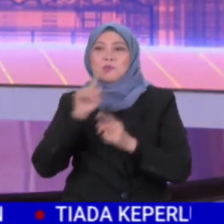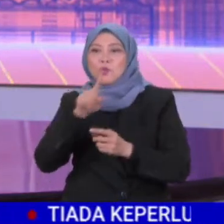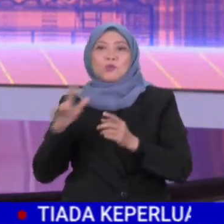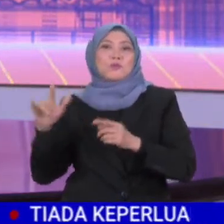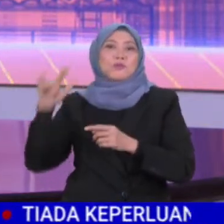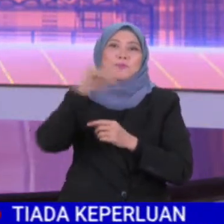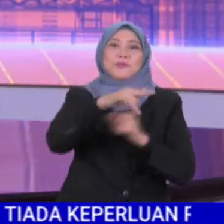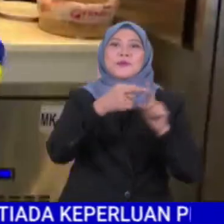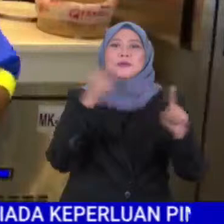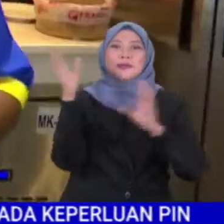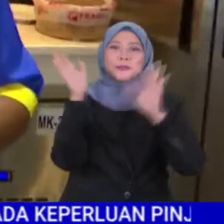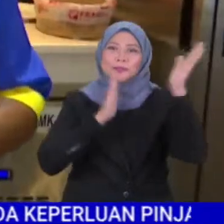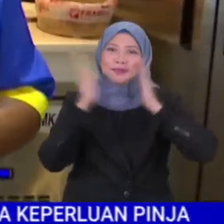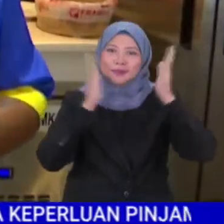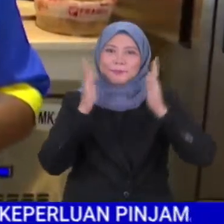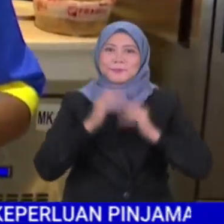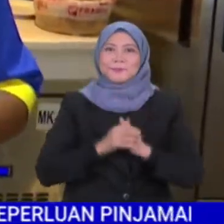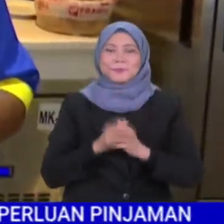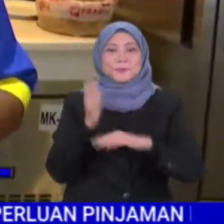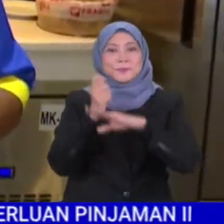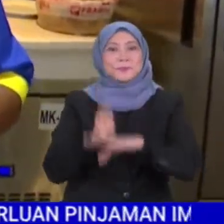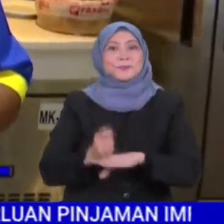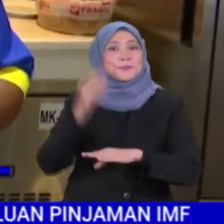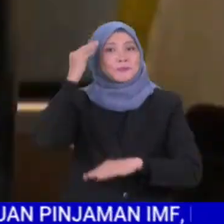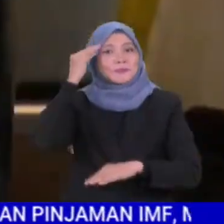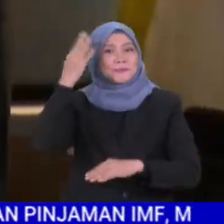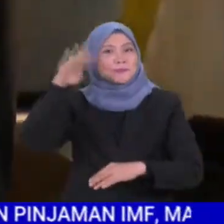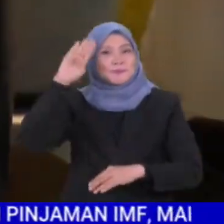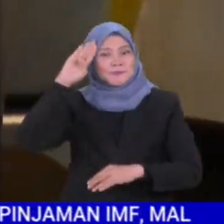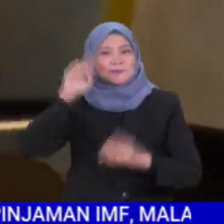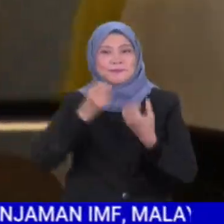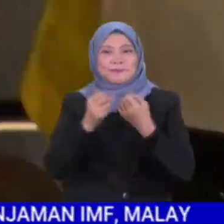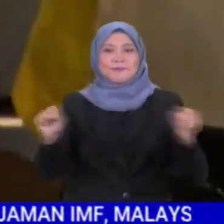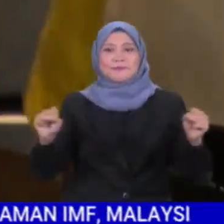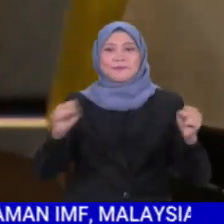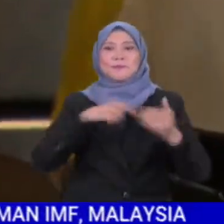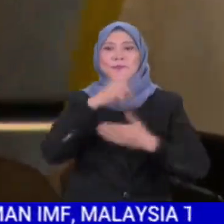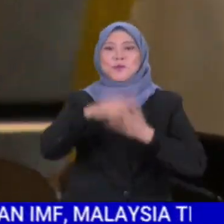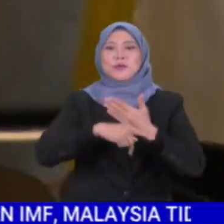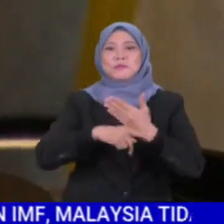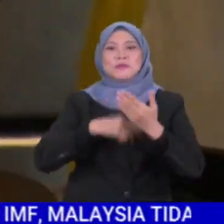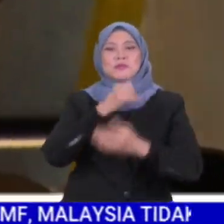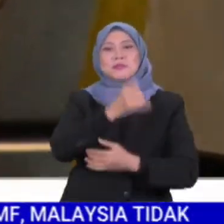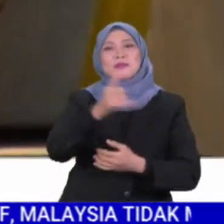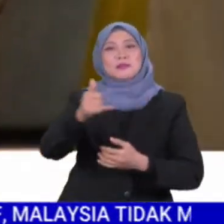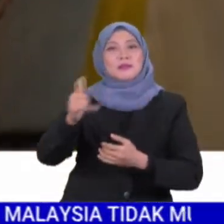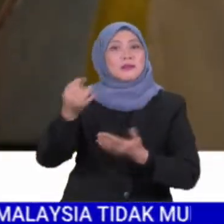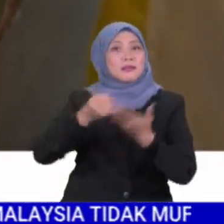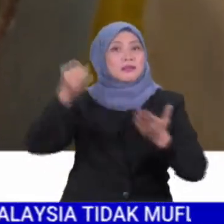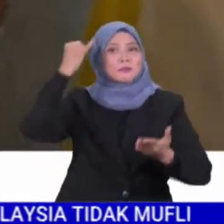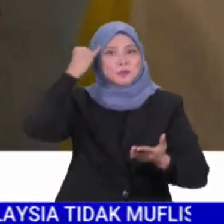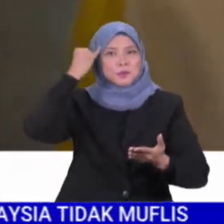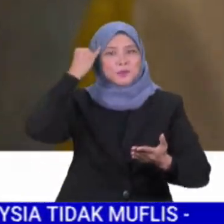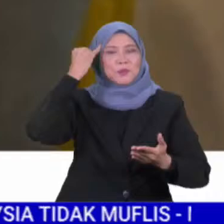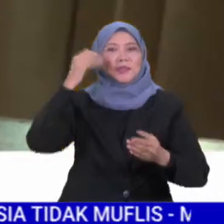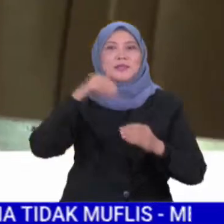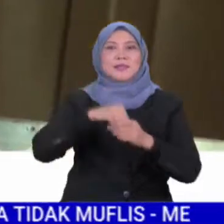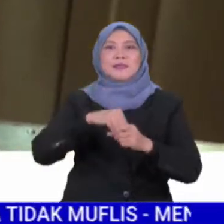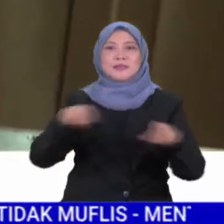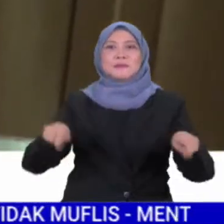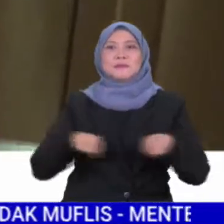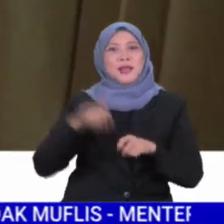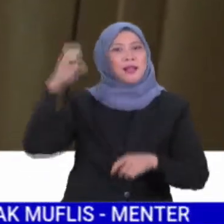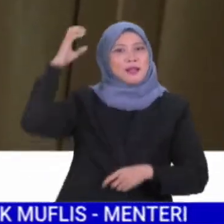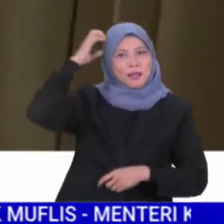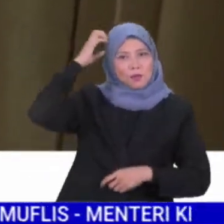Malaysia. Masakan tradisional Melayu Perlis yang disediakan pada program Jelajah Ilmu ke-16 di wilayah Luang Prabang,